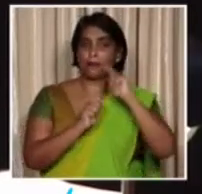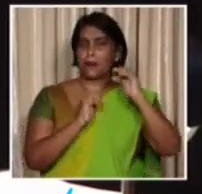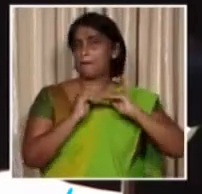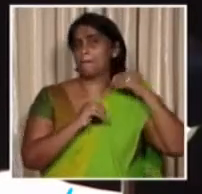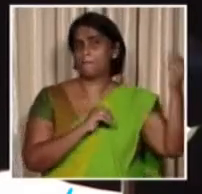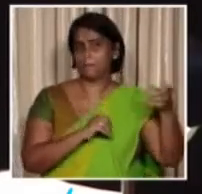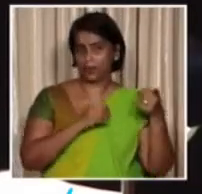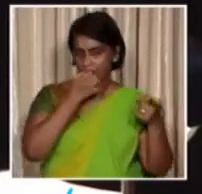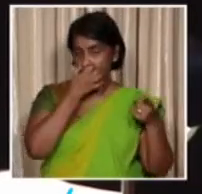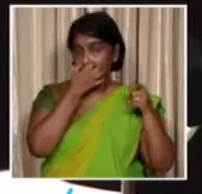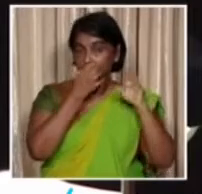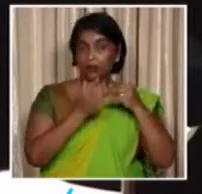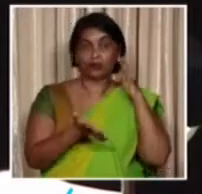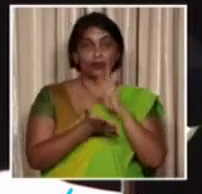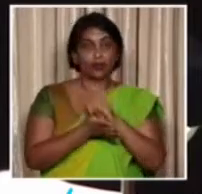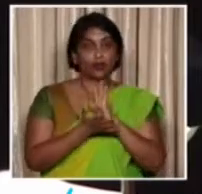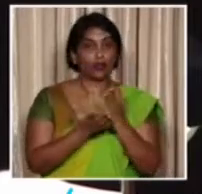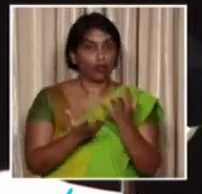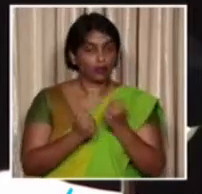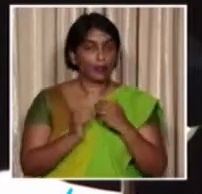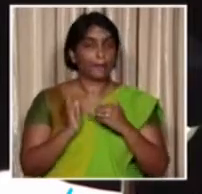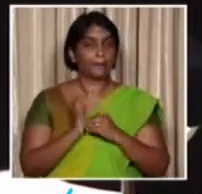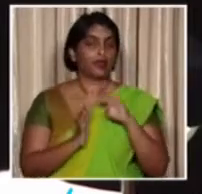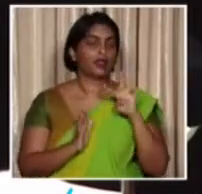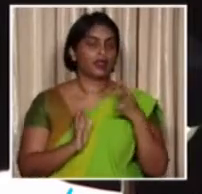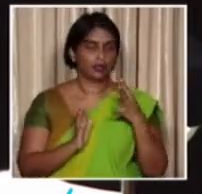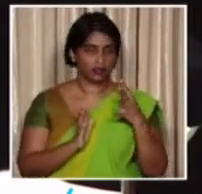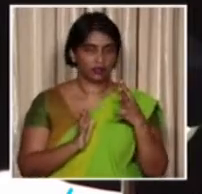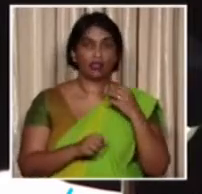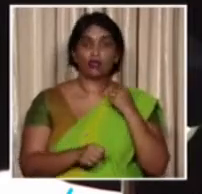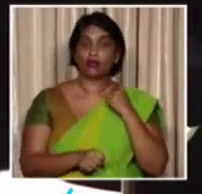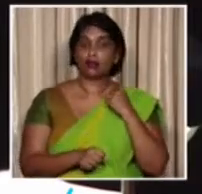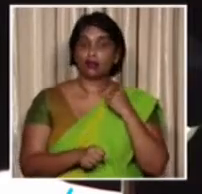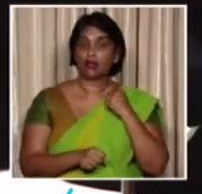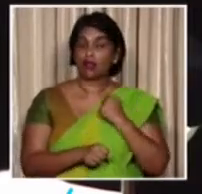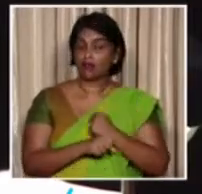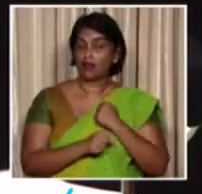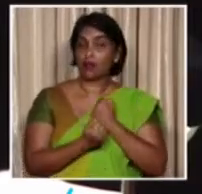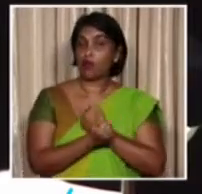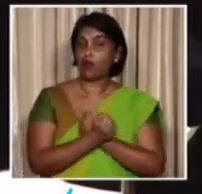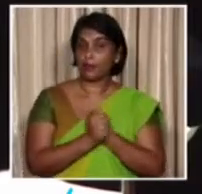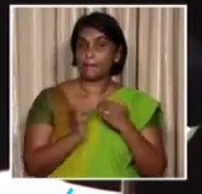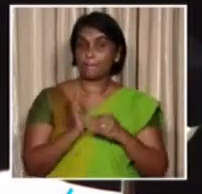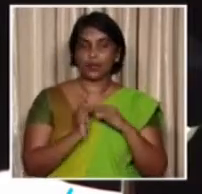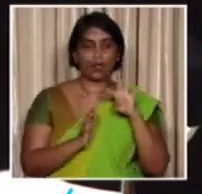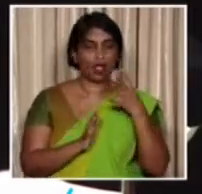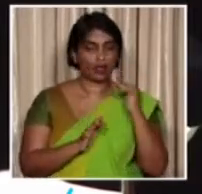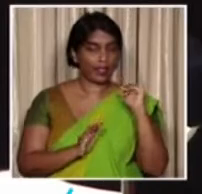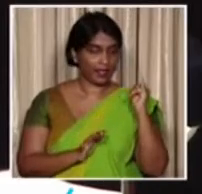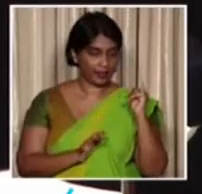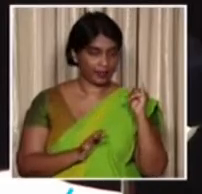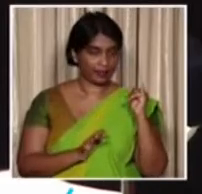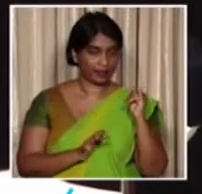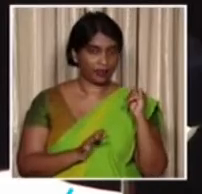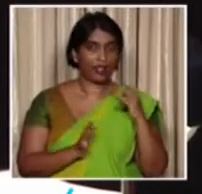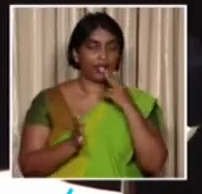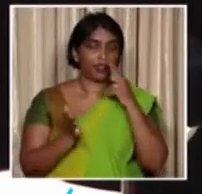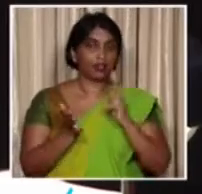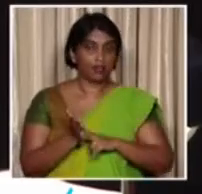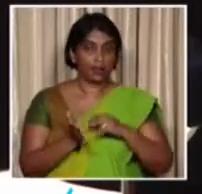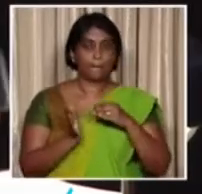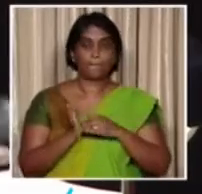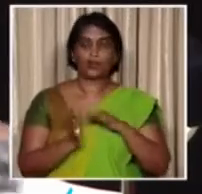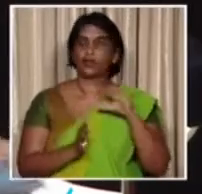ගෙවන්නේ මුද්‍රණාලයට අවශ්‍ය නම් මිලියන 400යි රජයේ පොලිස් දෙපාර්තමේන්තුවට මිලියන 460යි තැපැල්